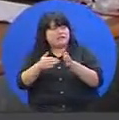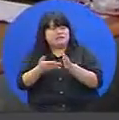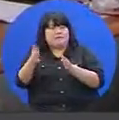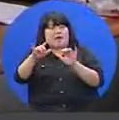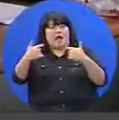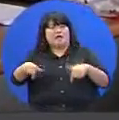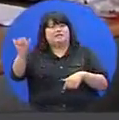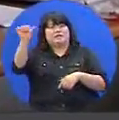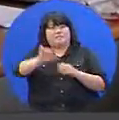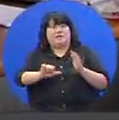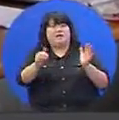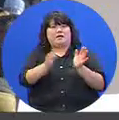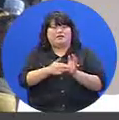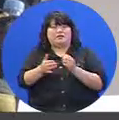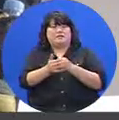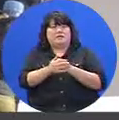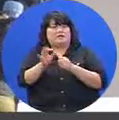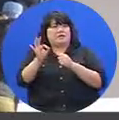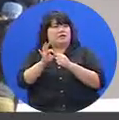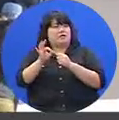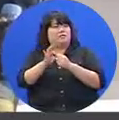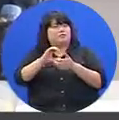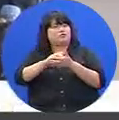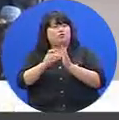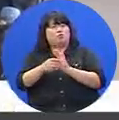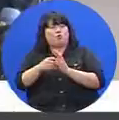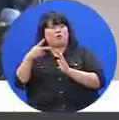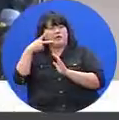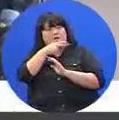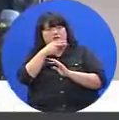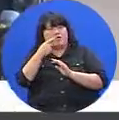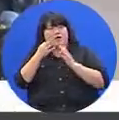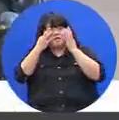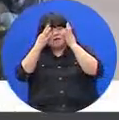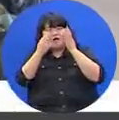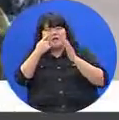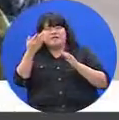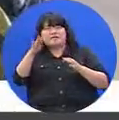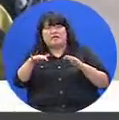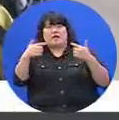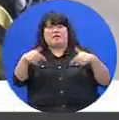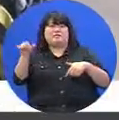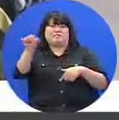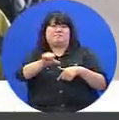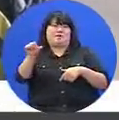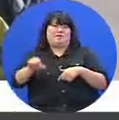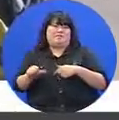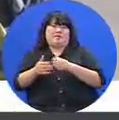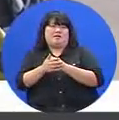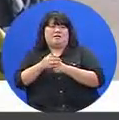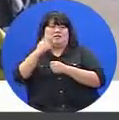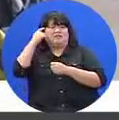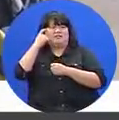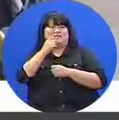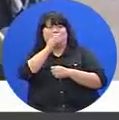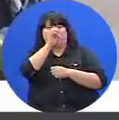번번이 실패했습니다. 한 10번쯤 시도했는데 매번 실패했어요. 의지가 약하니까